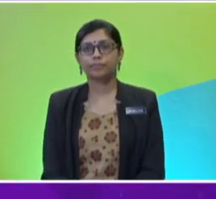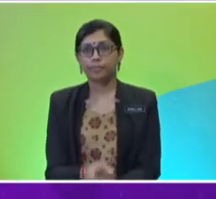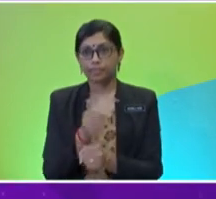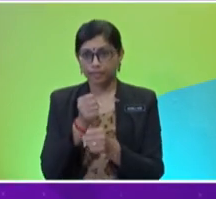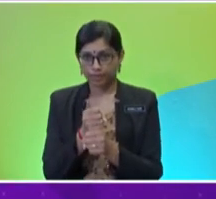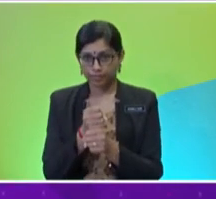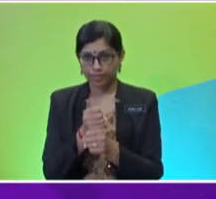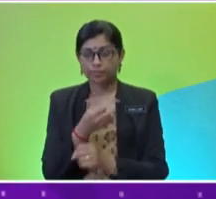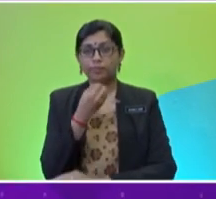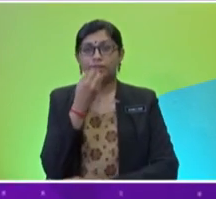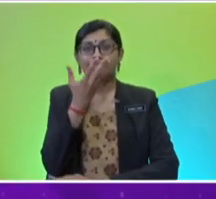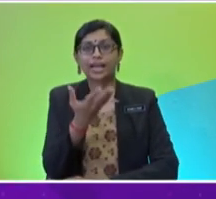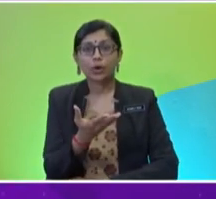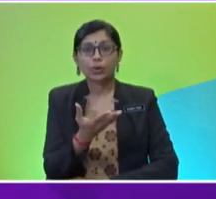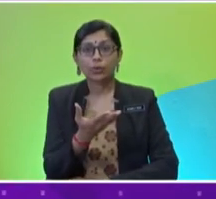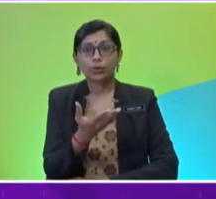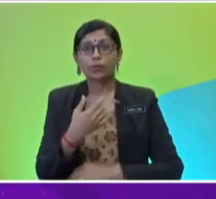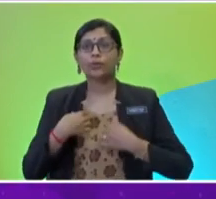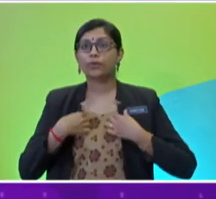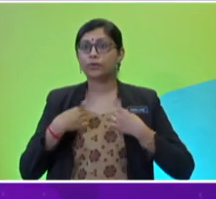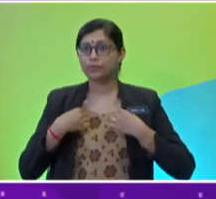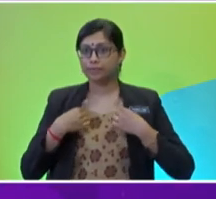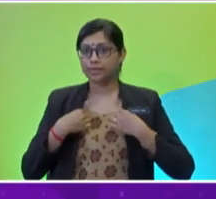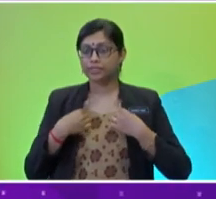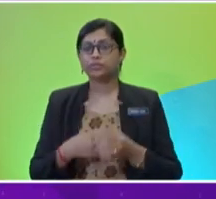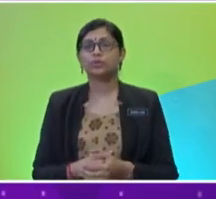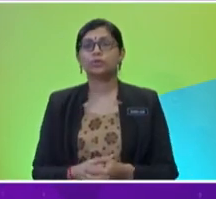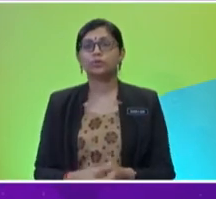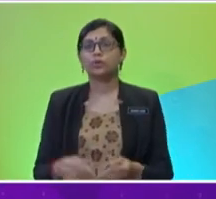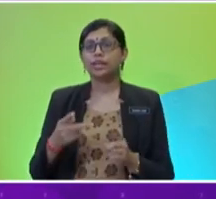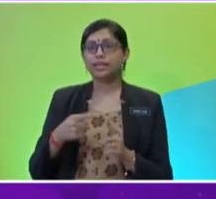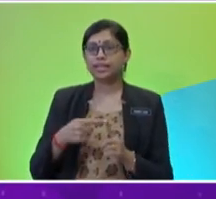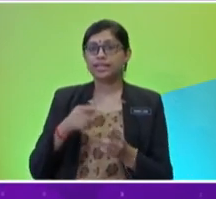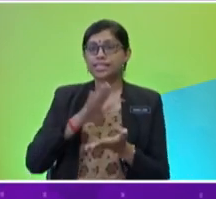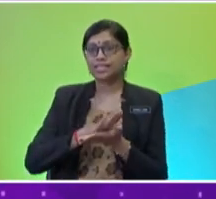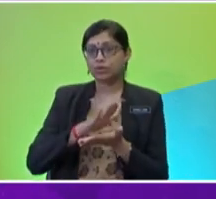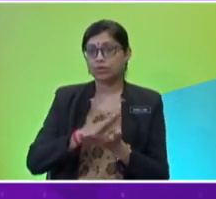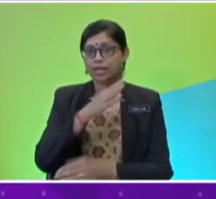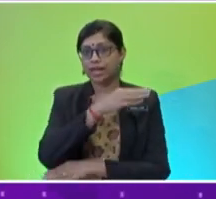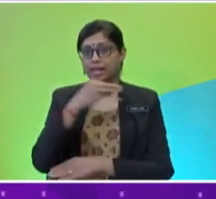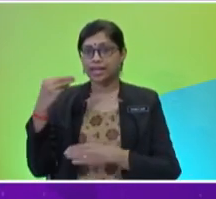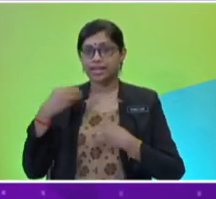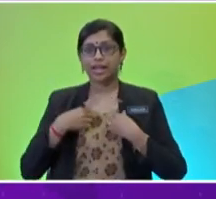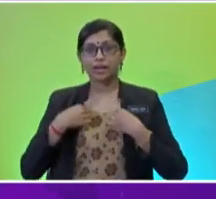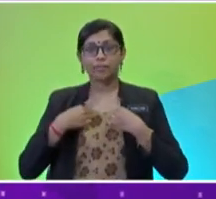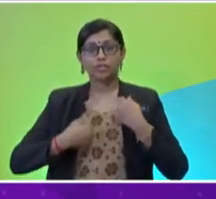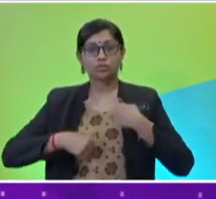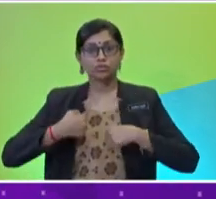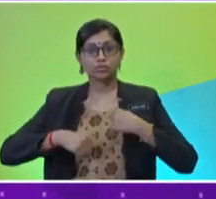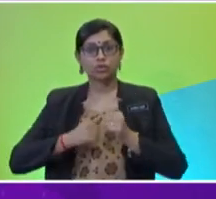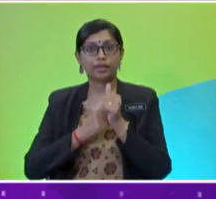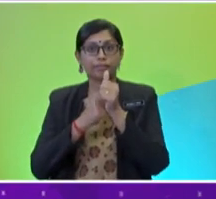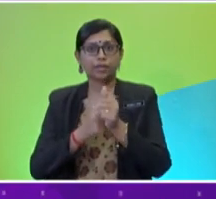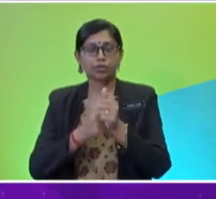dapat menyatakan pakaian seragam dan pakaian sukan ke sekolah dengan ataupun mengikut jantina yang